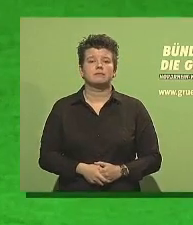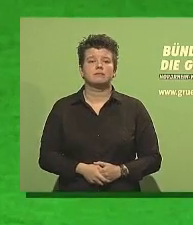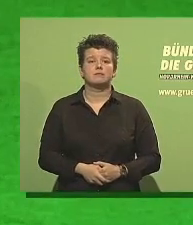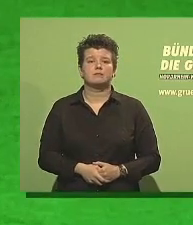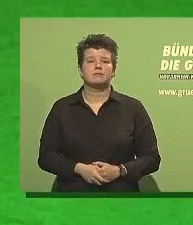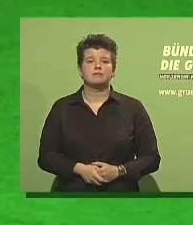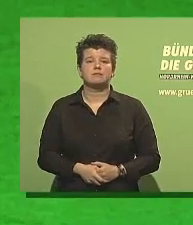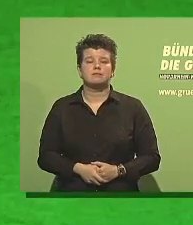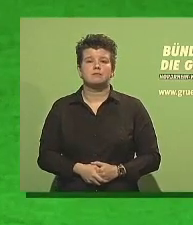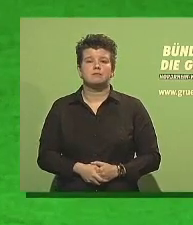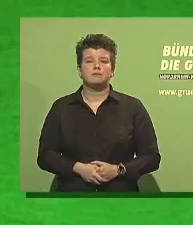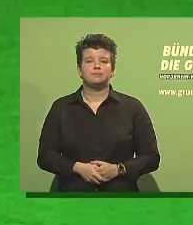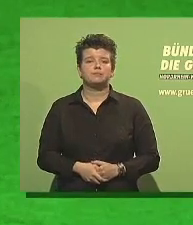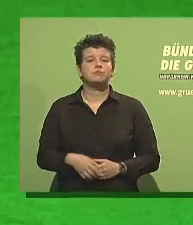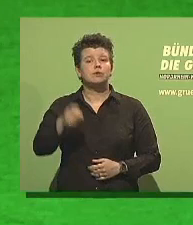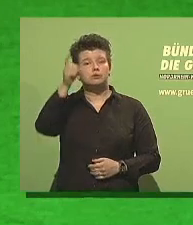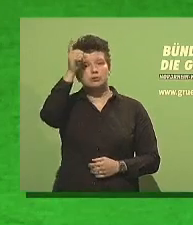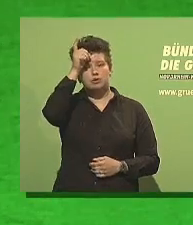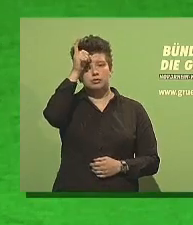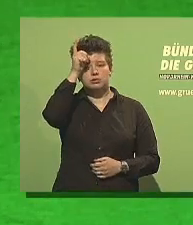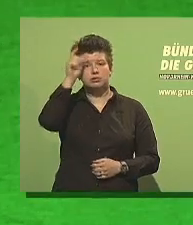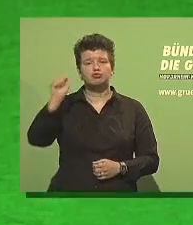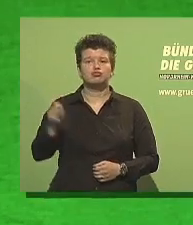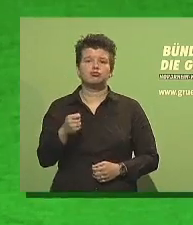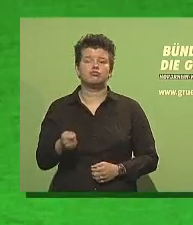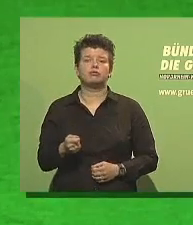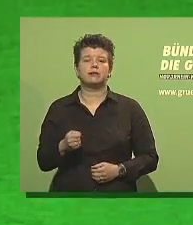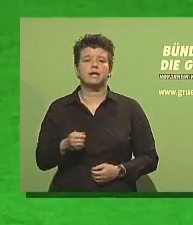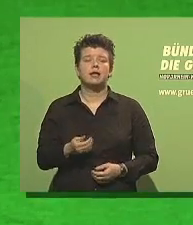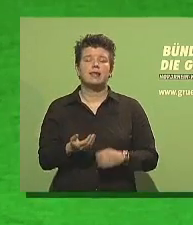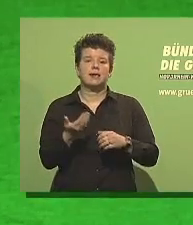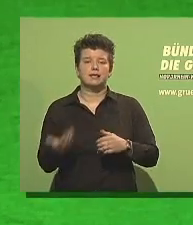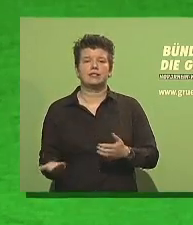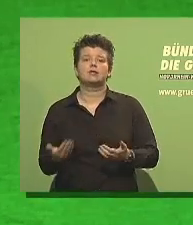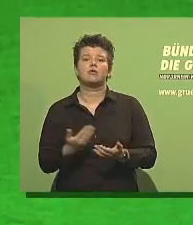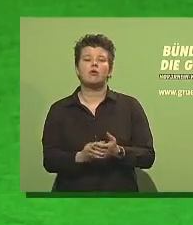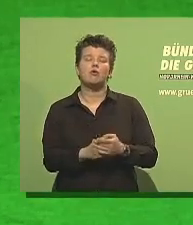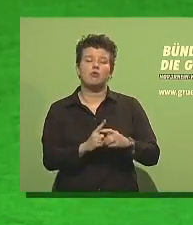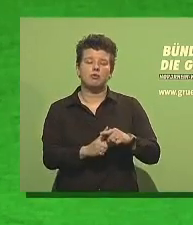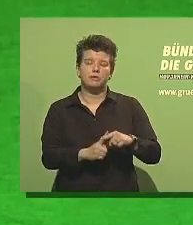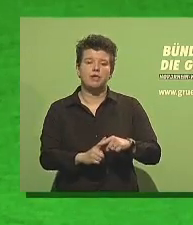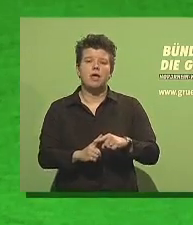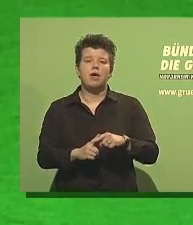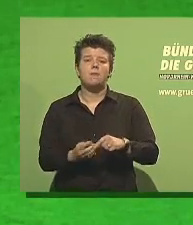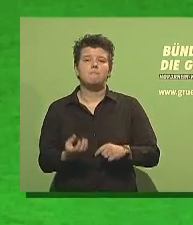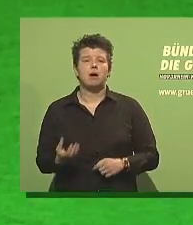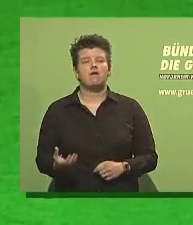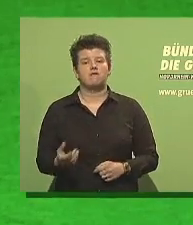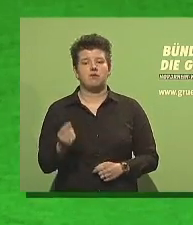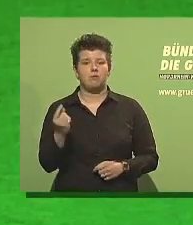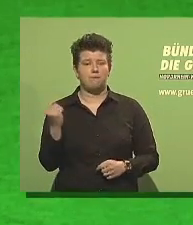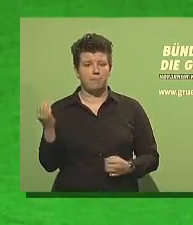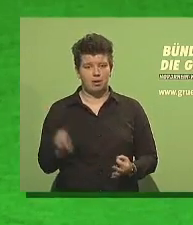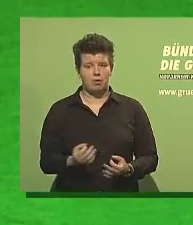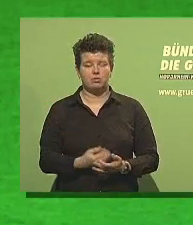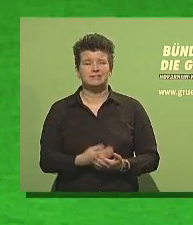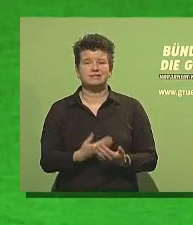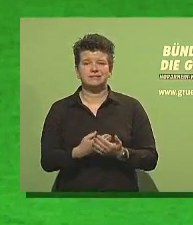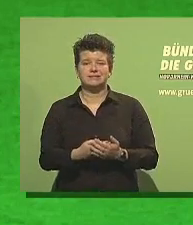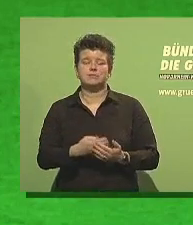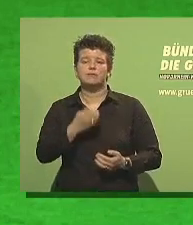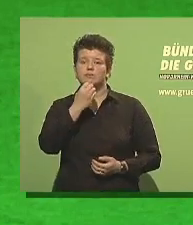durch Studienkredite. Man braucht einen guten Studienplatz und ein BAföG, das zum Leben reicht. Und auch deswegen kämpfe ich für